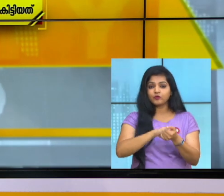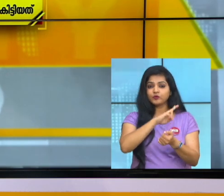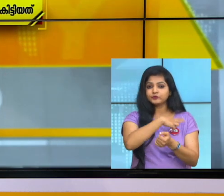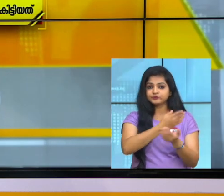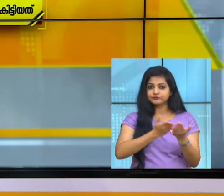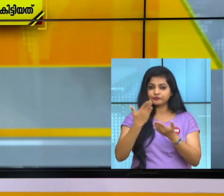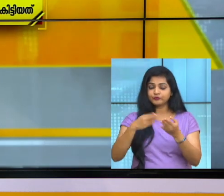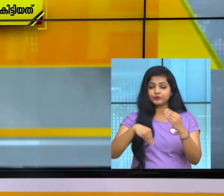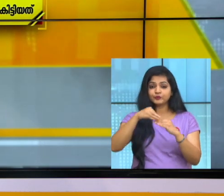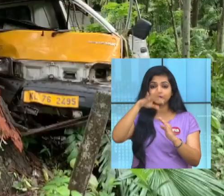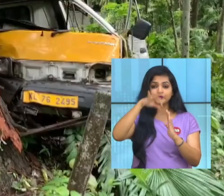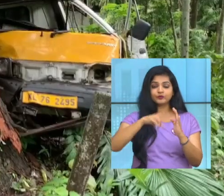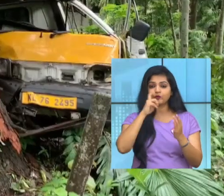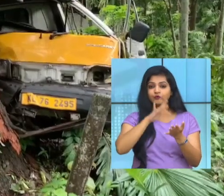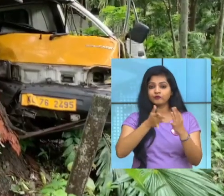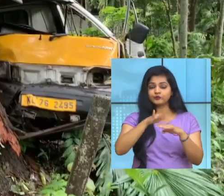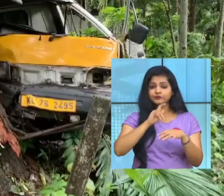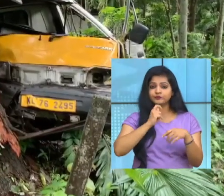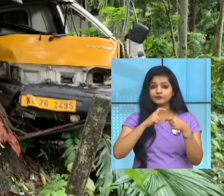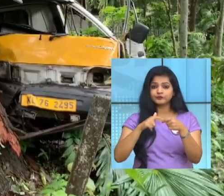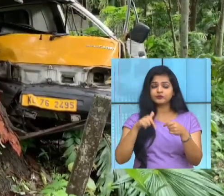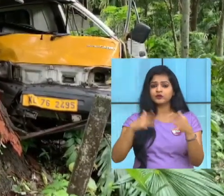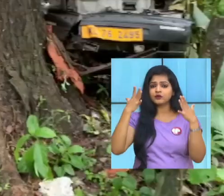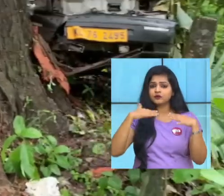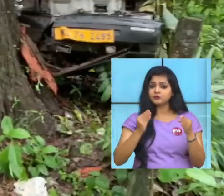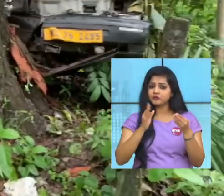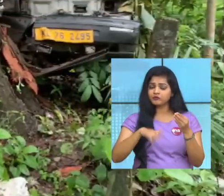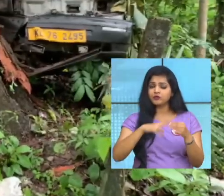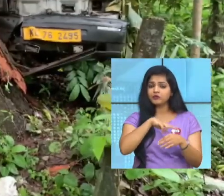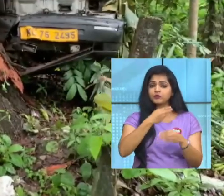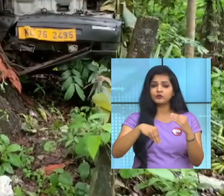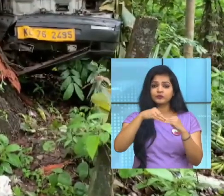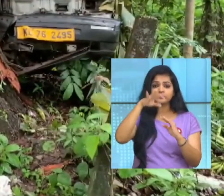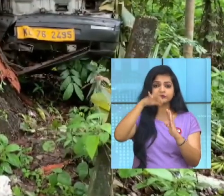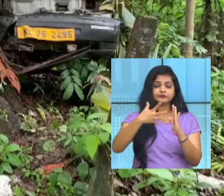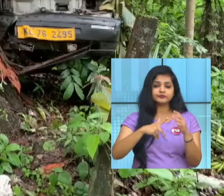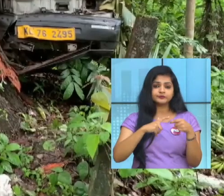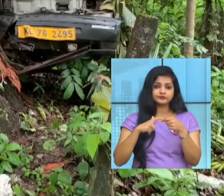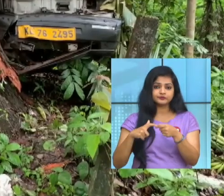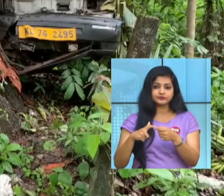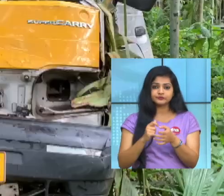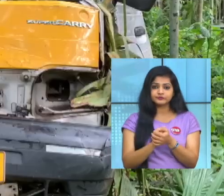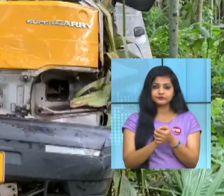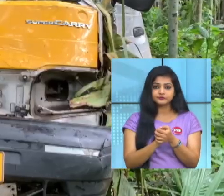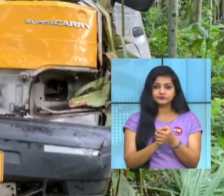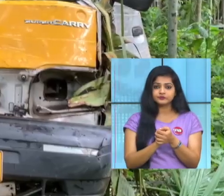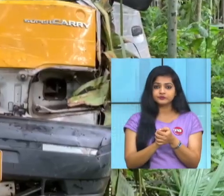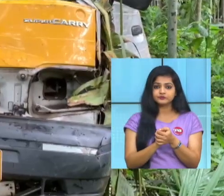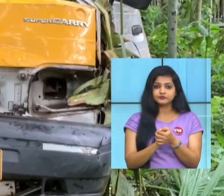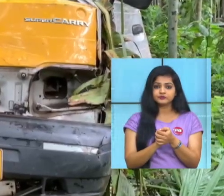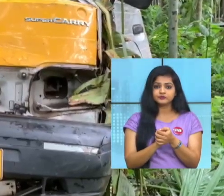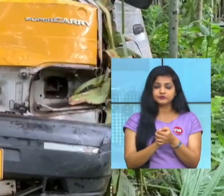ചേരുന്നുണ്ട്. അഭിജിത്ത്, എങ്ങനെയാണ് ഈ അപകടം? പരിക്കേറ്റയാളുടെ ആരോഗ്യനില, ആശുപത്രിയിൽ നിന്ന് ലഭ്യമാകുന്ന വിവരങ്ങൾ. അഭിജിത്ത്.